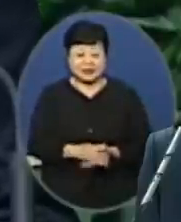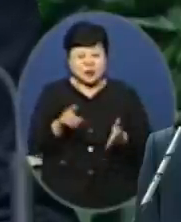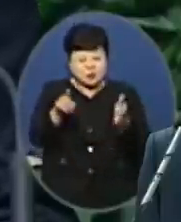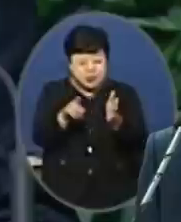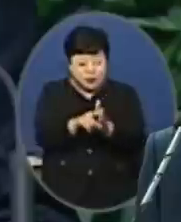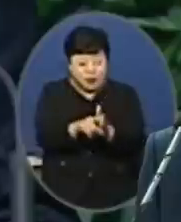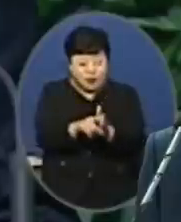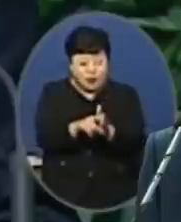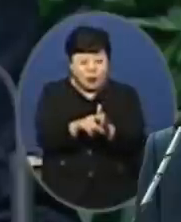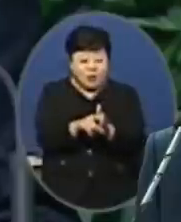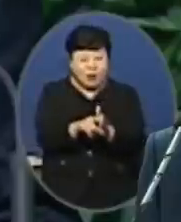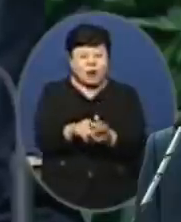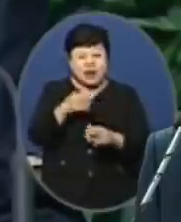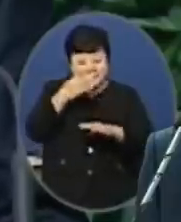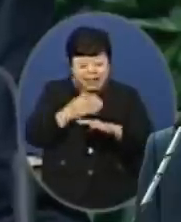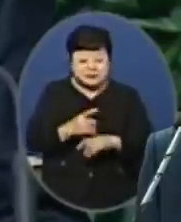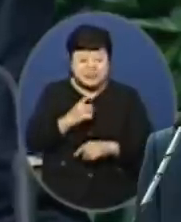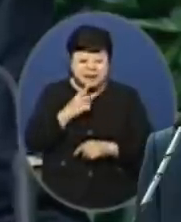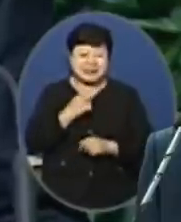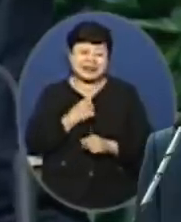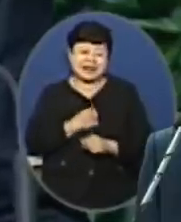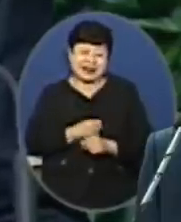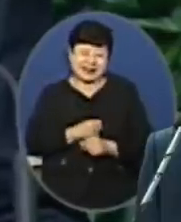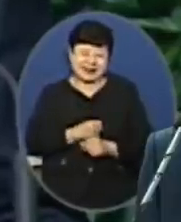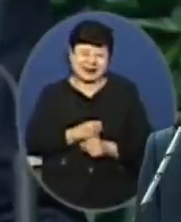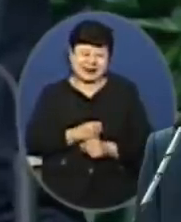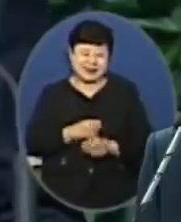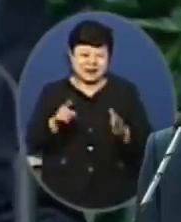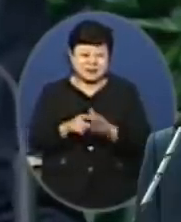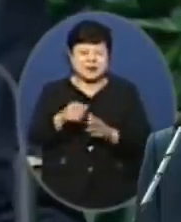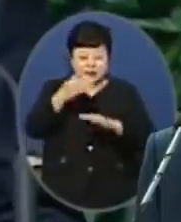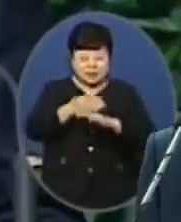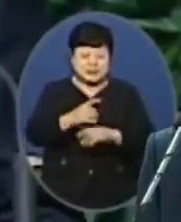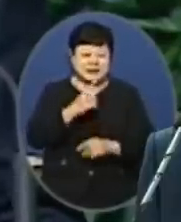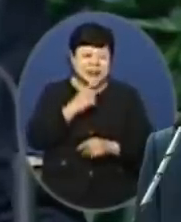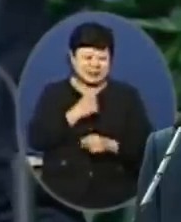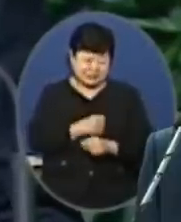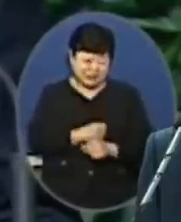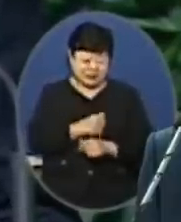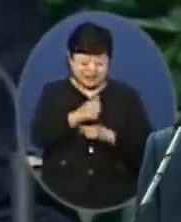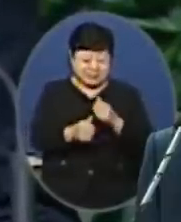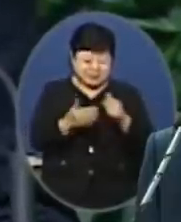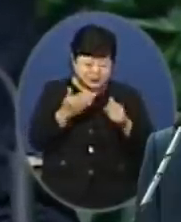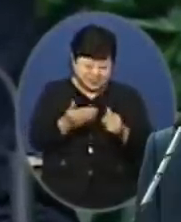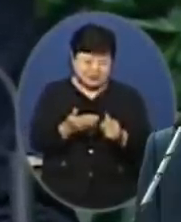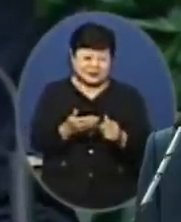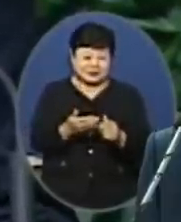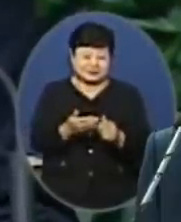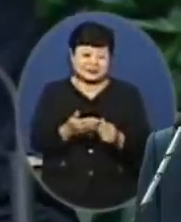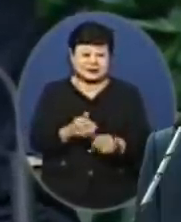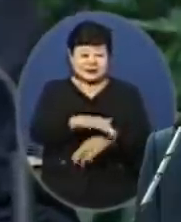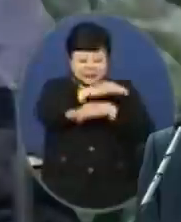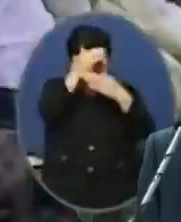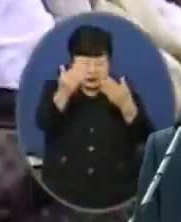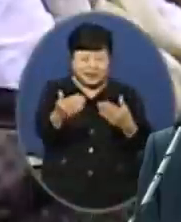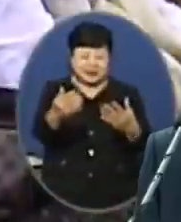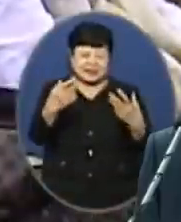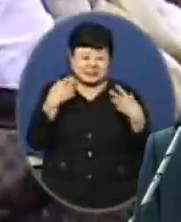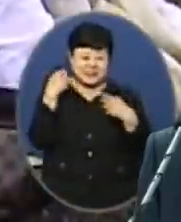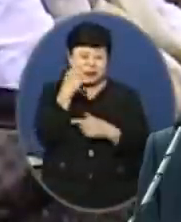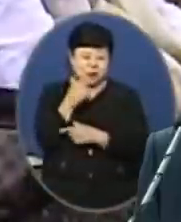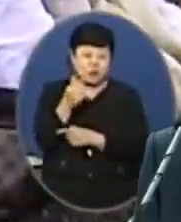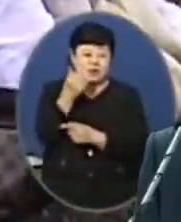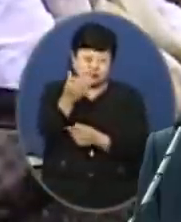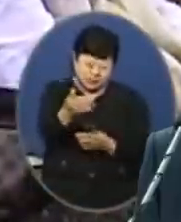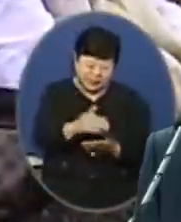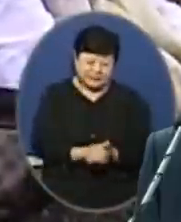믿고 감사만 해라. 믿고 감사만 하면 하나님께서 열매를 맺게